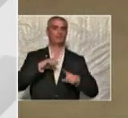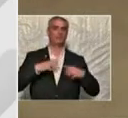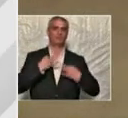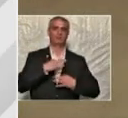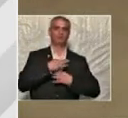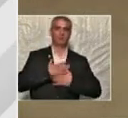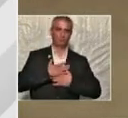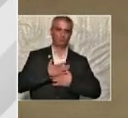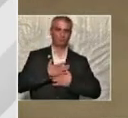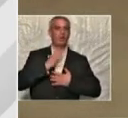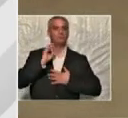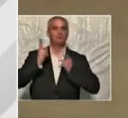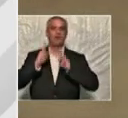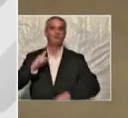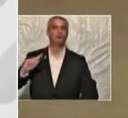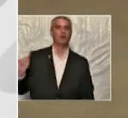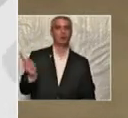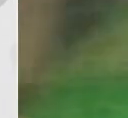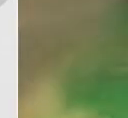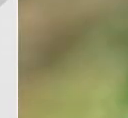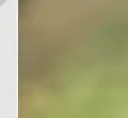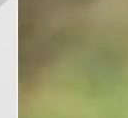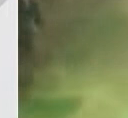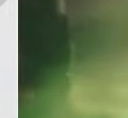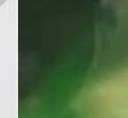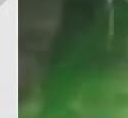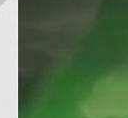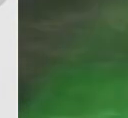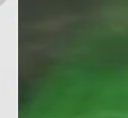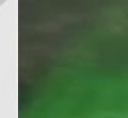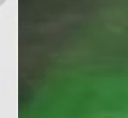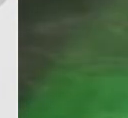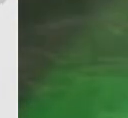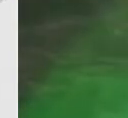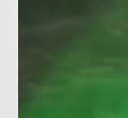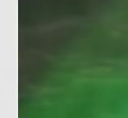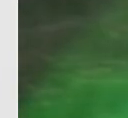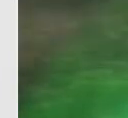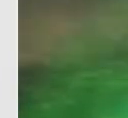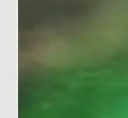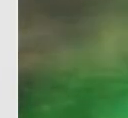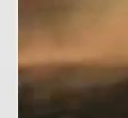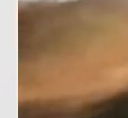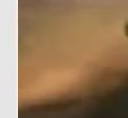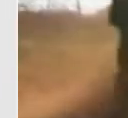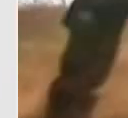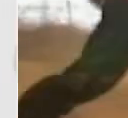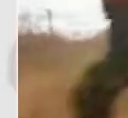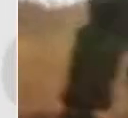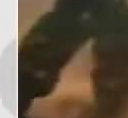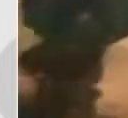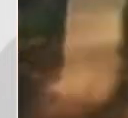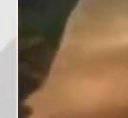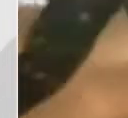או לדד אותם להקריב, צריך להבטיח להם עתיד טוב יותר, צריך להבטיח להם חזון. את זה לא הצבא עושה ולא